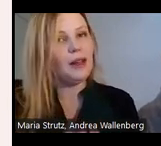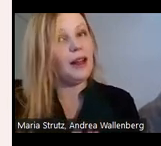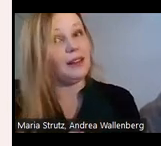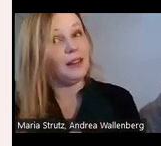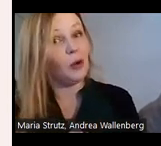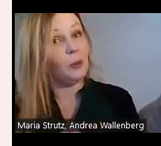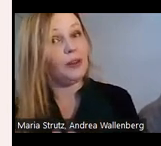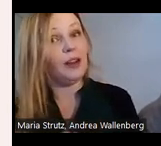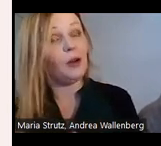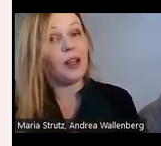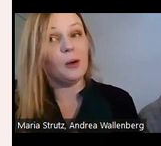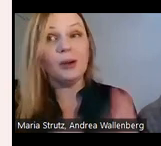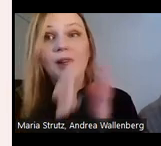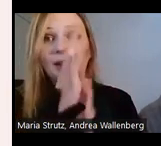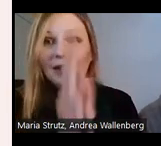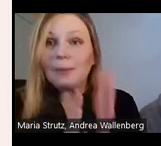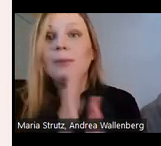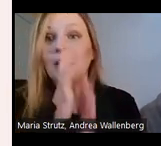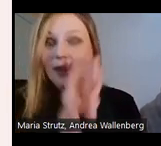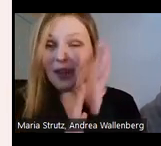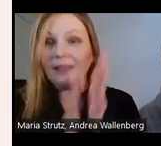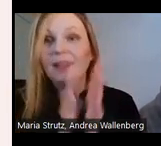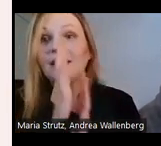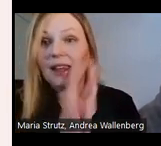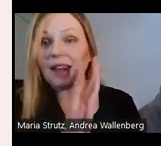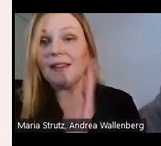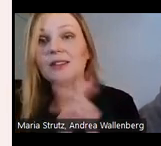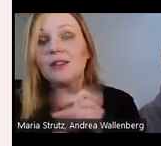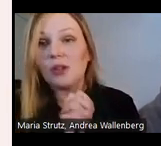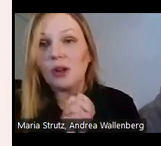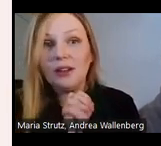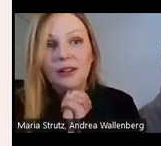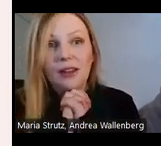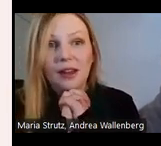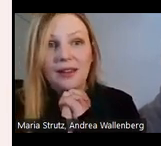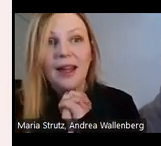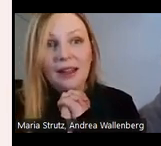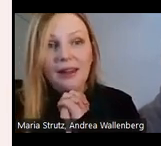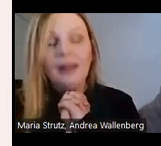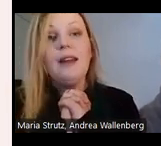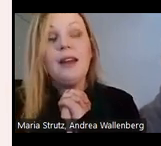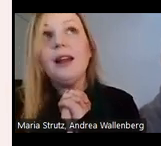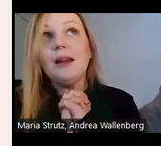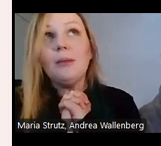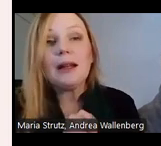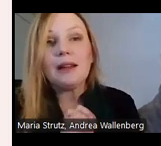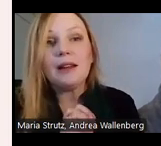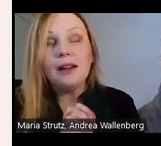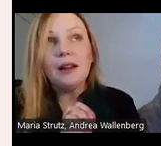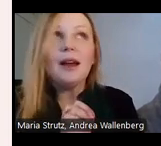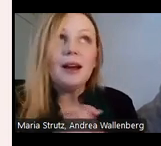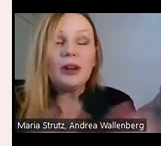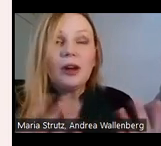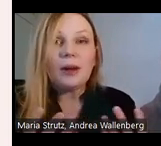börjar med alternativ och kompletterande kommunikation. Till exempel babytecken eller tecken som stöd. Tack. Eller med